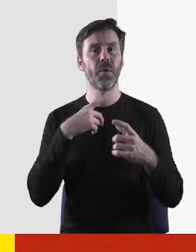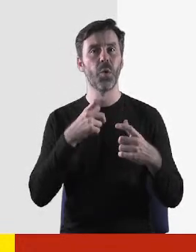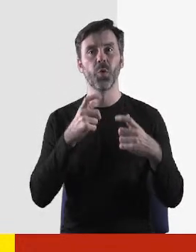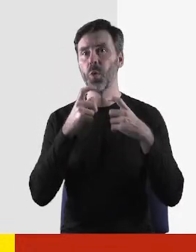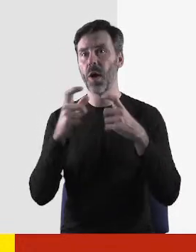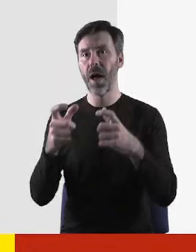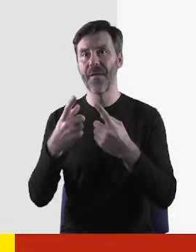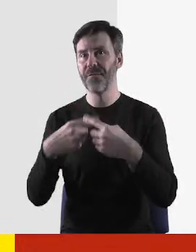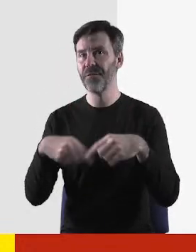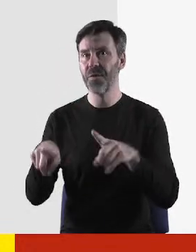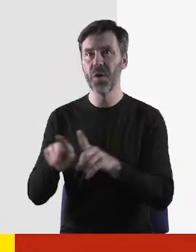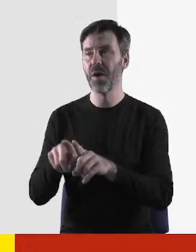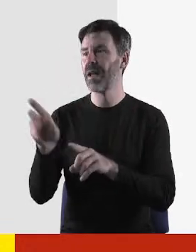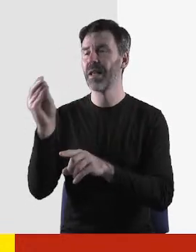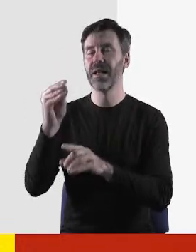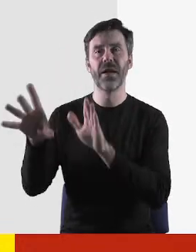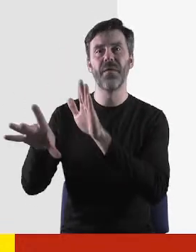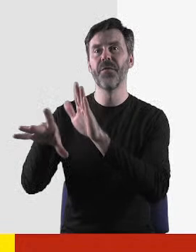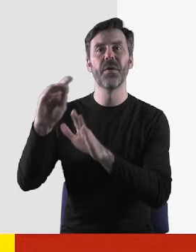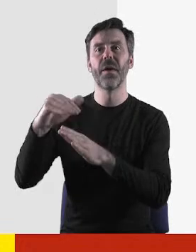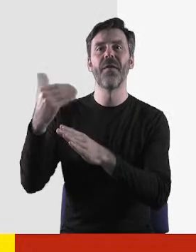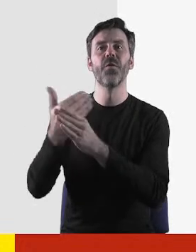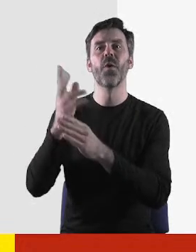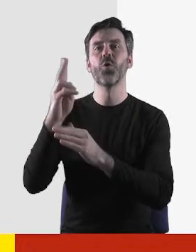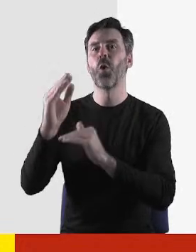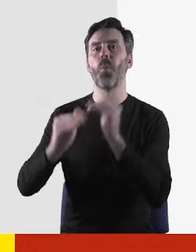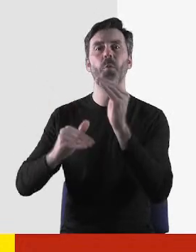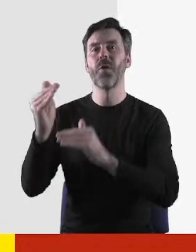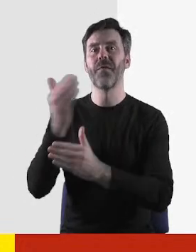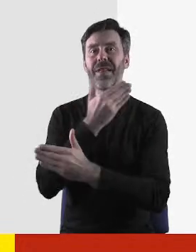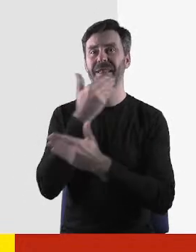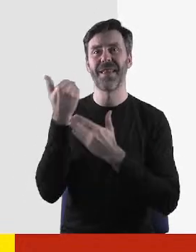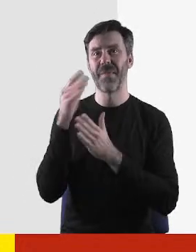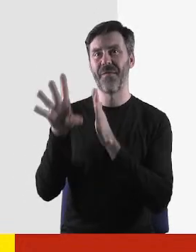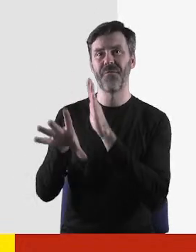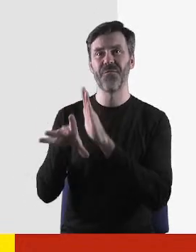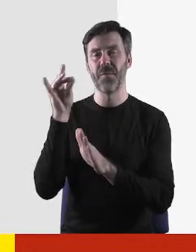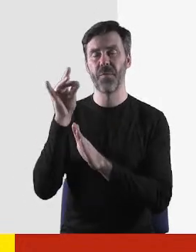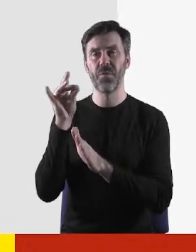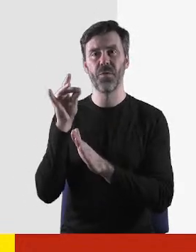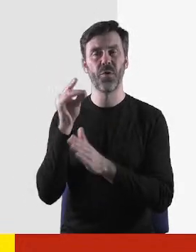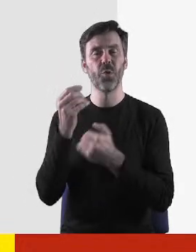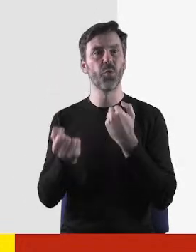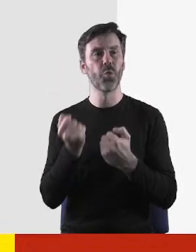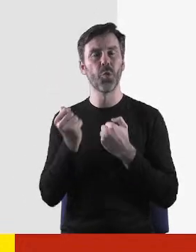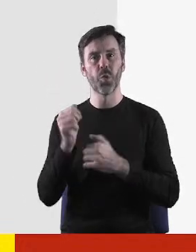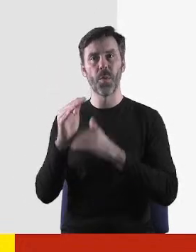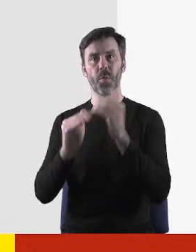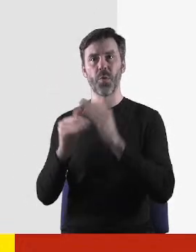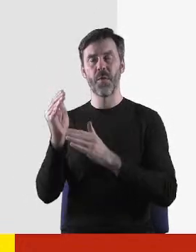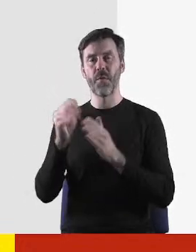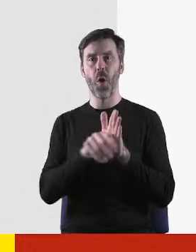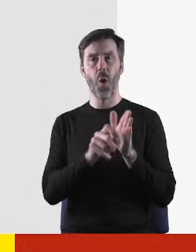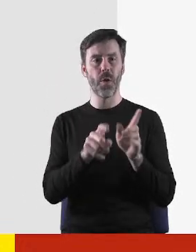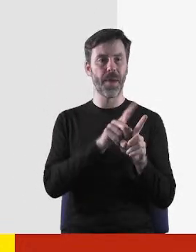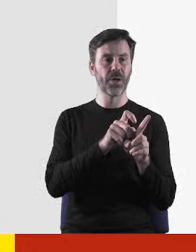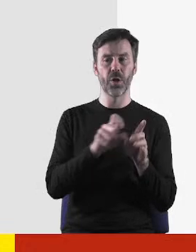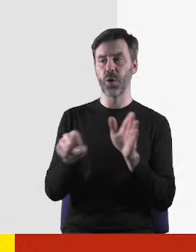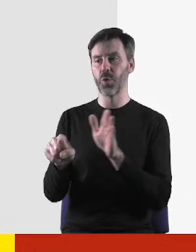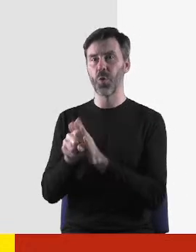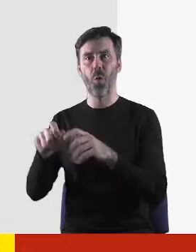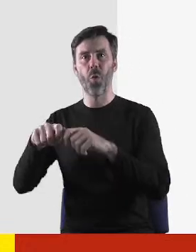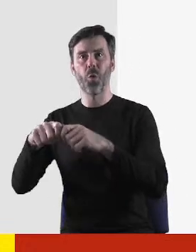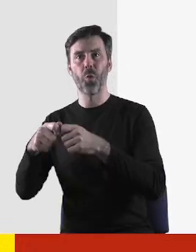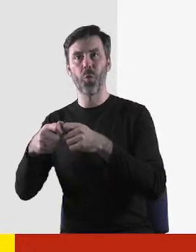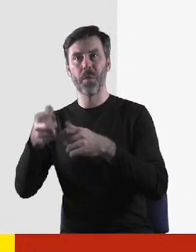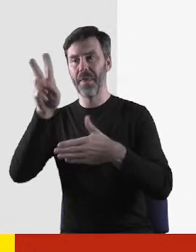realizacji. Wykonawcy nie zostali wyłonieni z prostej przyczyny, bo trudno zrealizować inwestycje od miesiąca października do miesiąca grudnia,